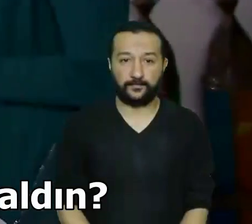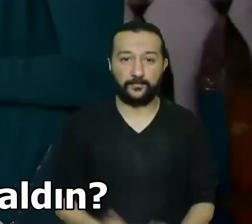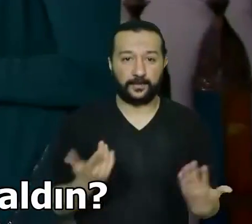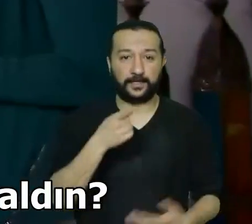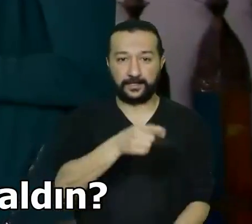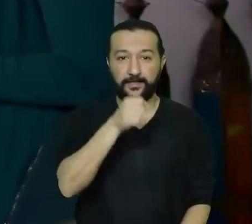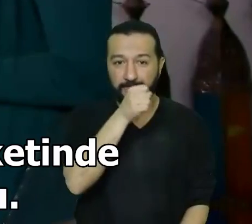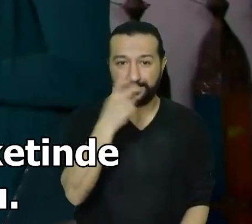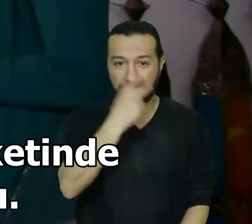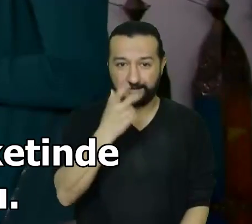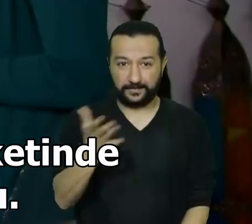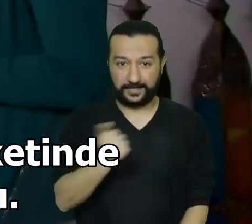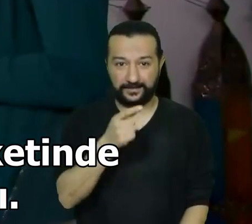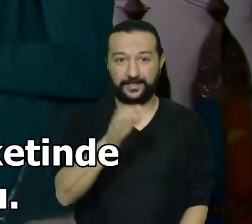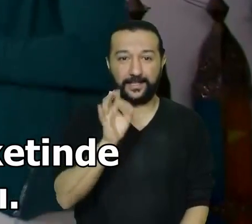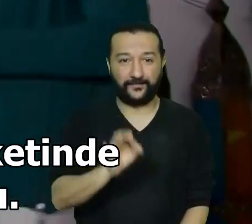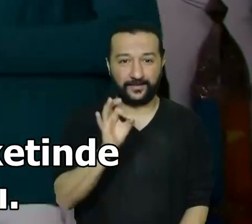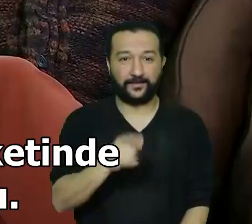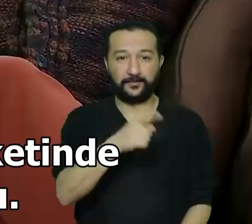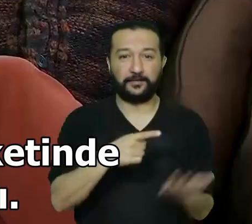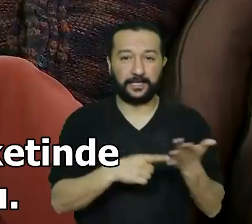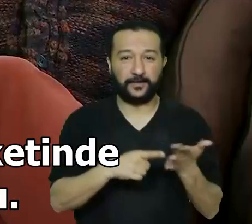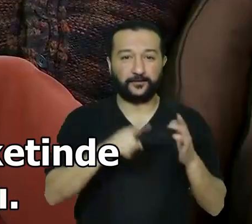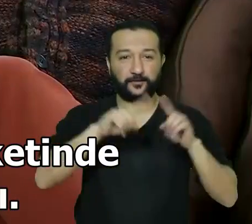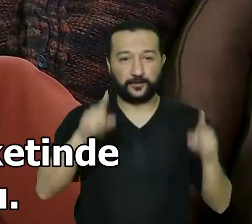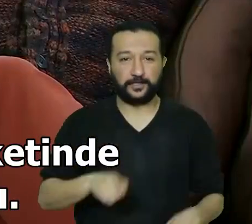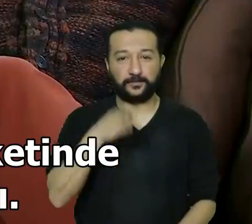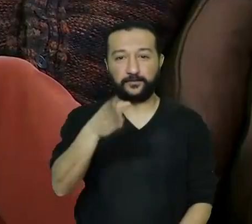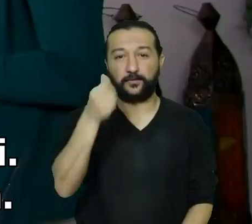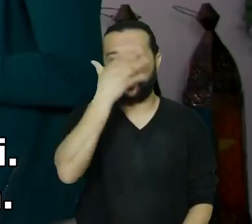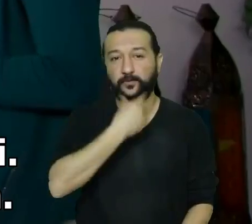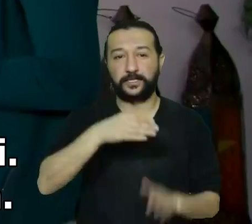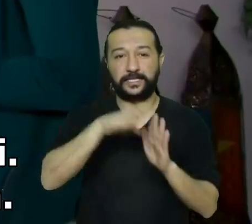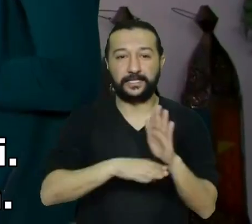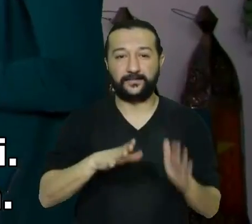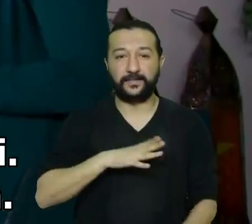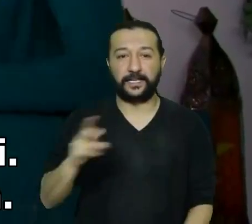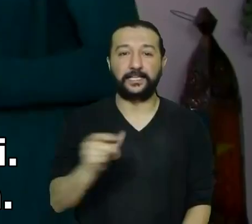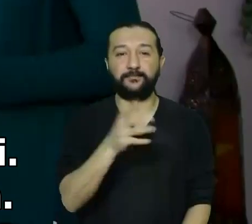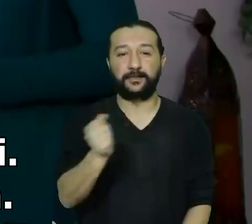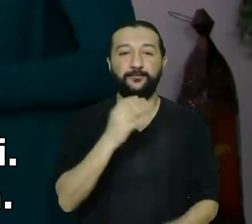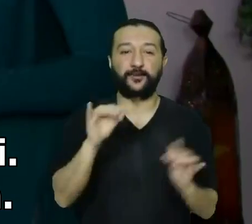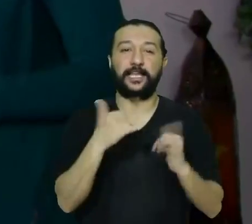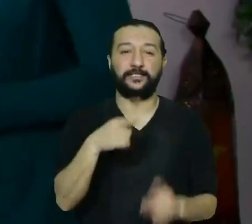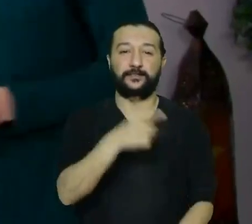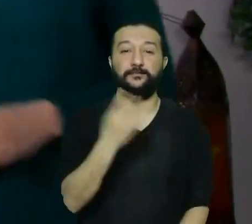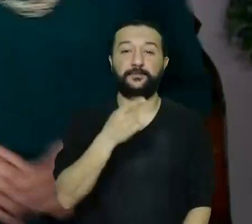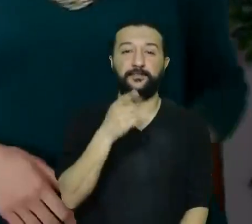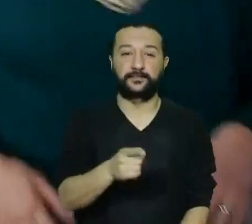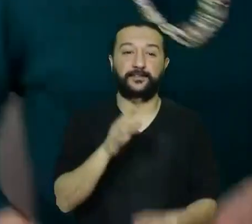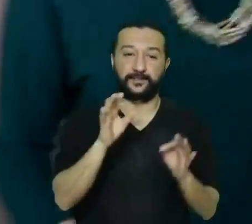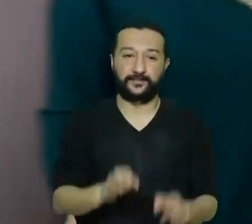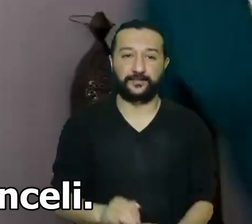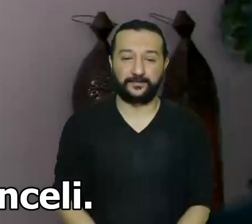Hayatım, karaoke makinesi mi aldın? Evet evet. Ya o teknoloji marketinde çok güzel bir indirim vardı. Kaçırmadım, aldım valla. Çok eğlenceli bir şey ama.